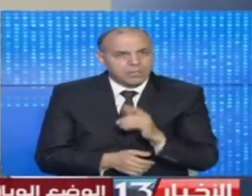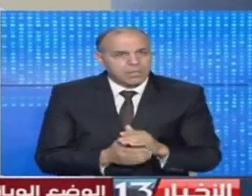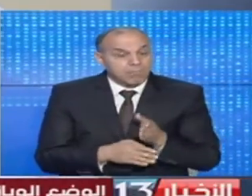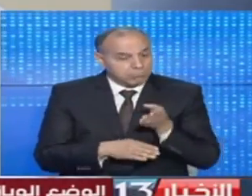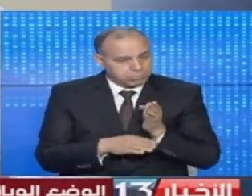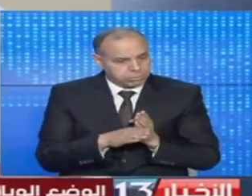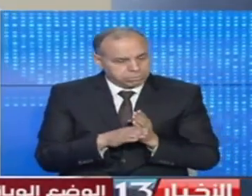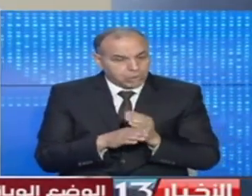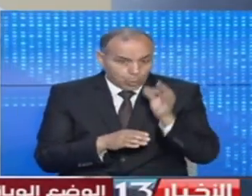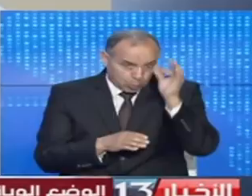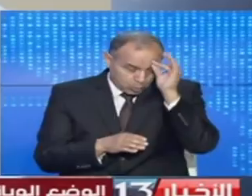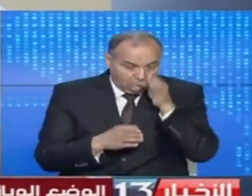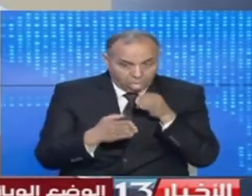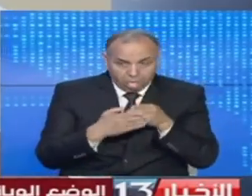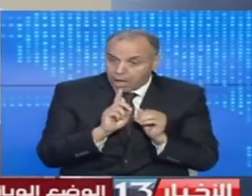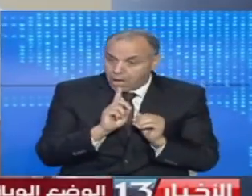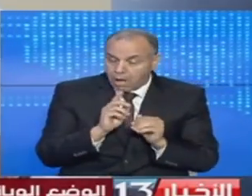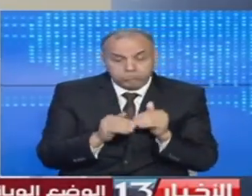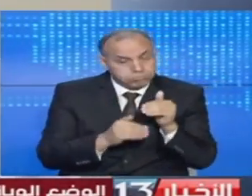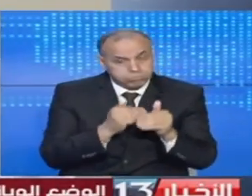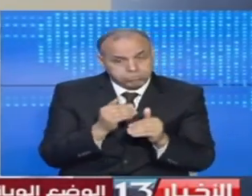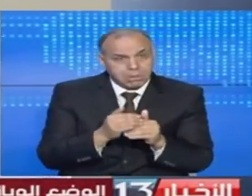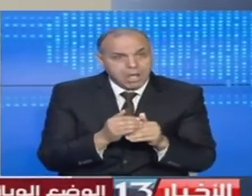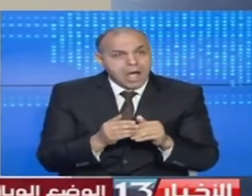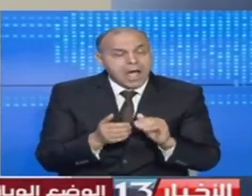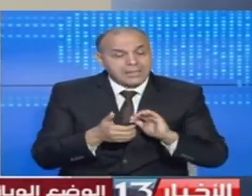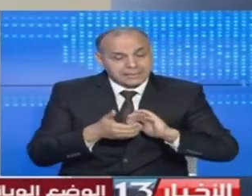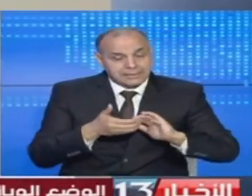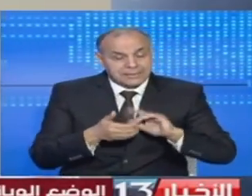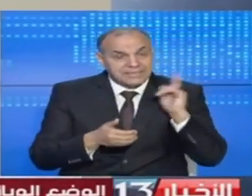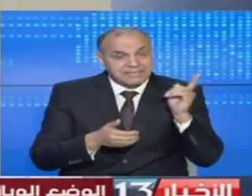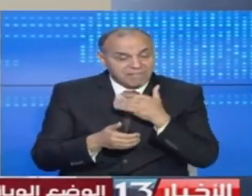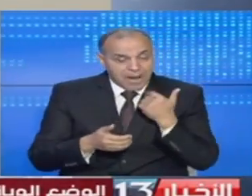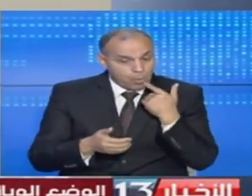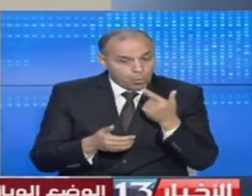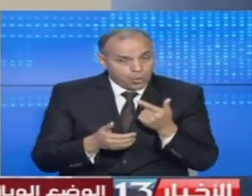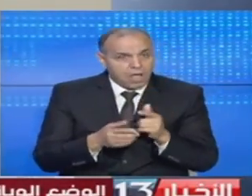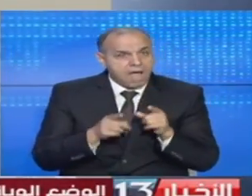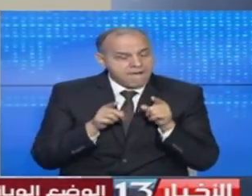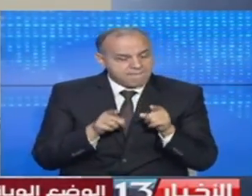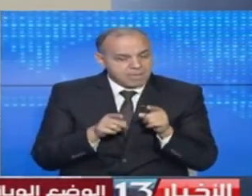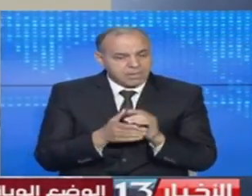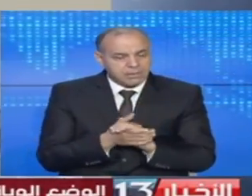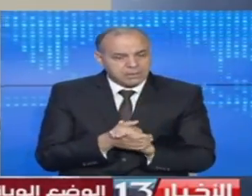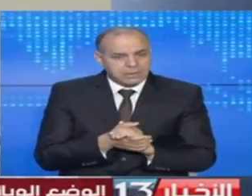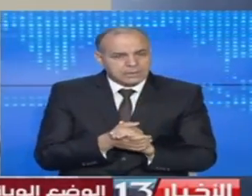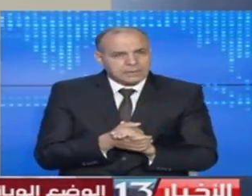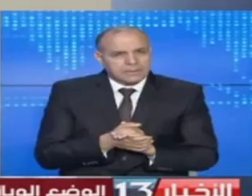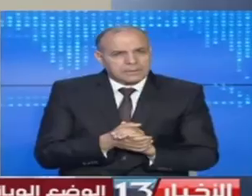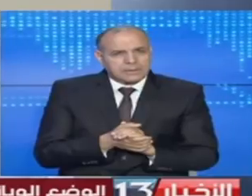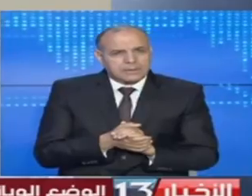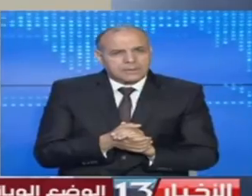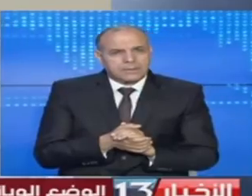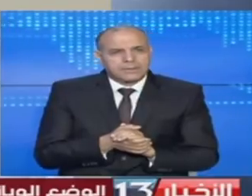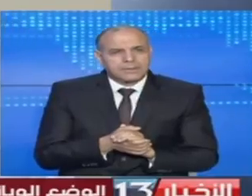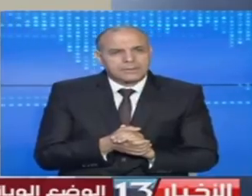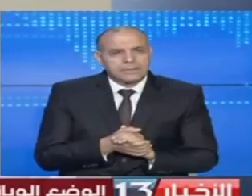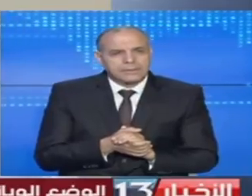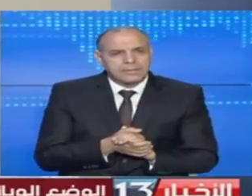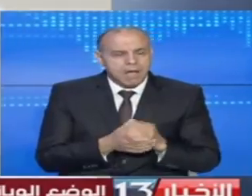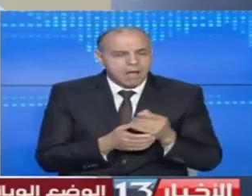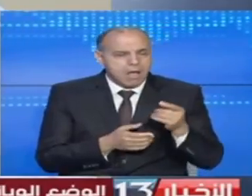جاهزين من البلاد منطقه حتى المنظمه العالميه الى الساحه حمله هي معناها اه ب